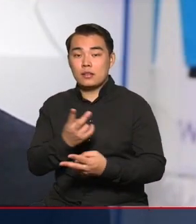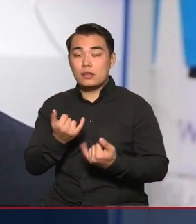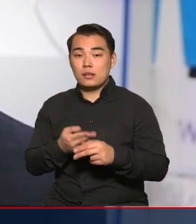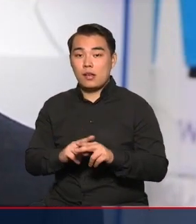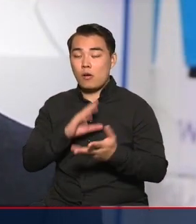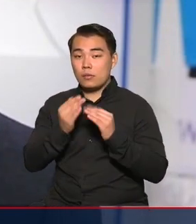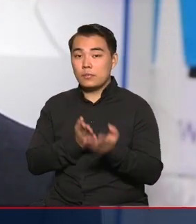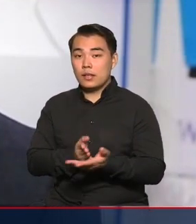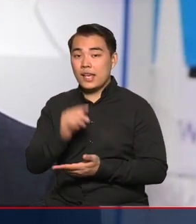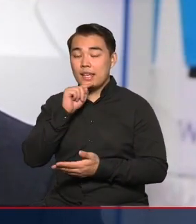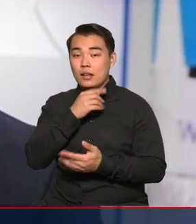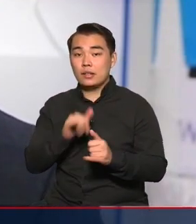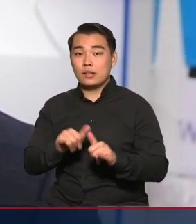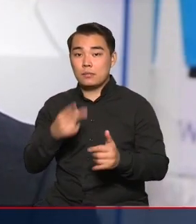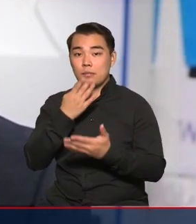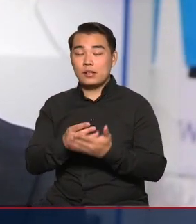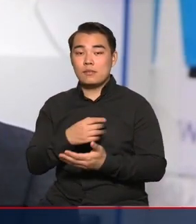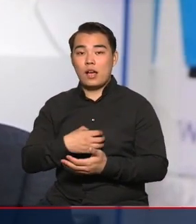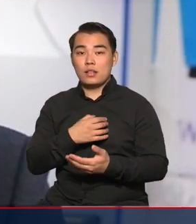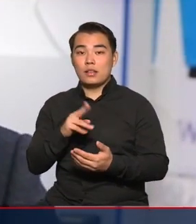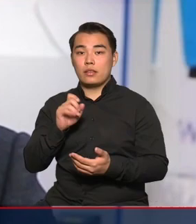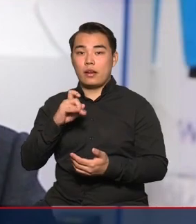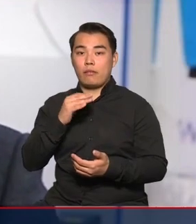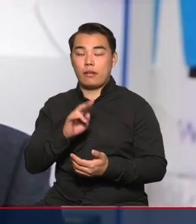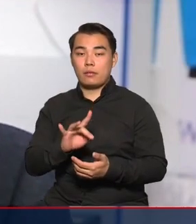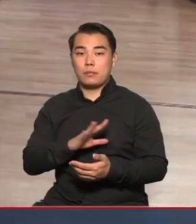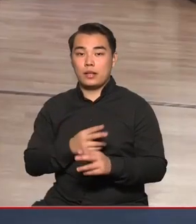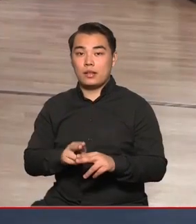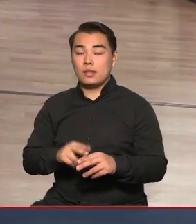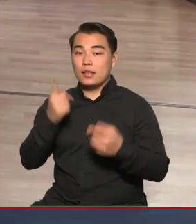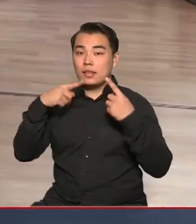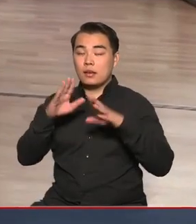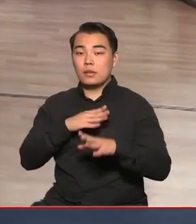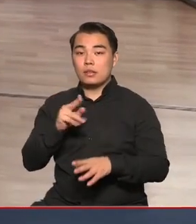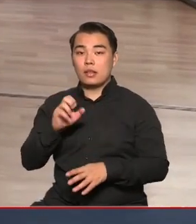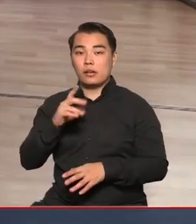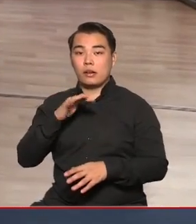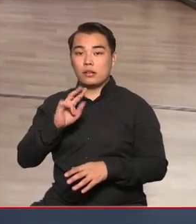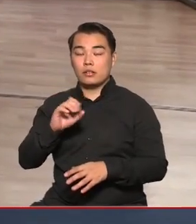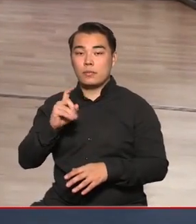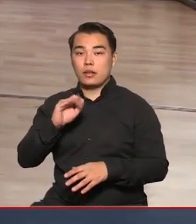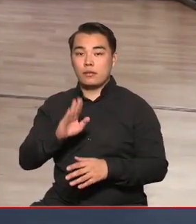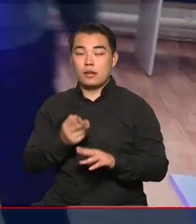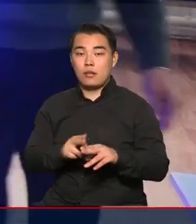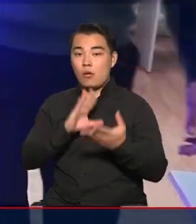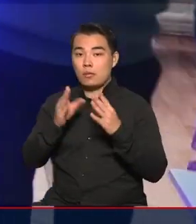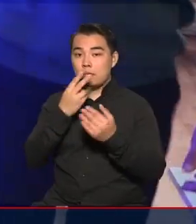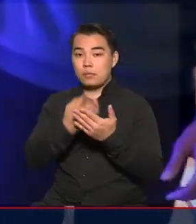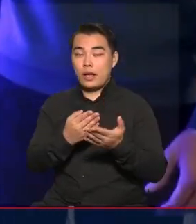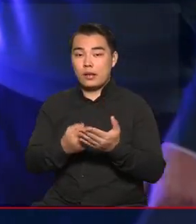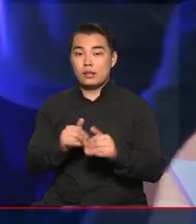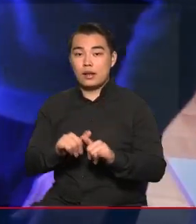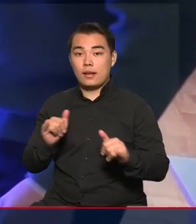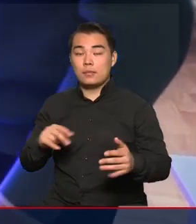қазіргі қоғамның экономиканың өндірісінің негізгі драйвері деді. Сол мақсатта жасалған идея. Дархан Шаңбаев шәкіртімен бірге өз туындысын одан әрі